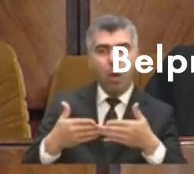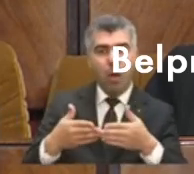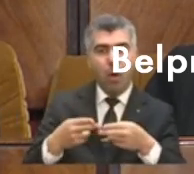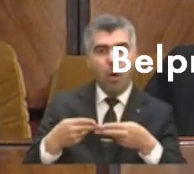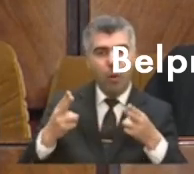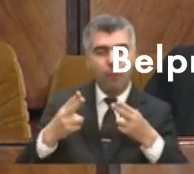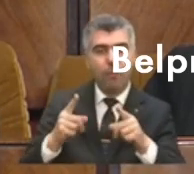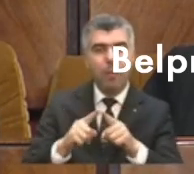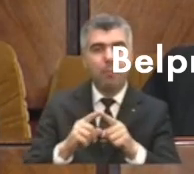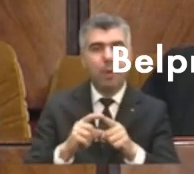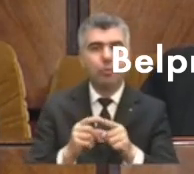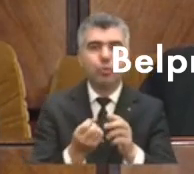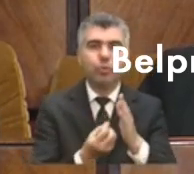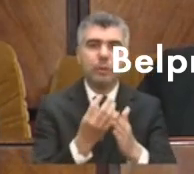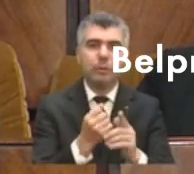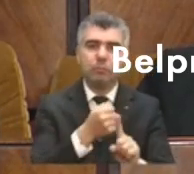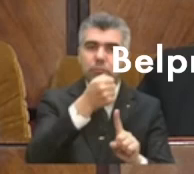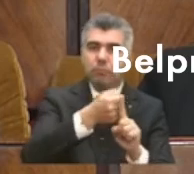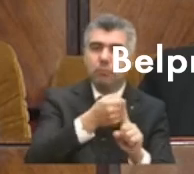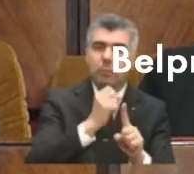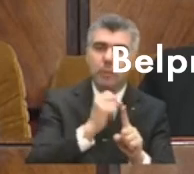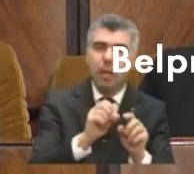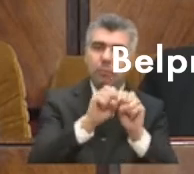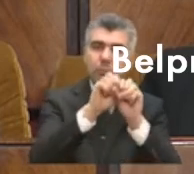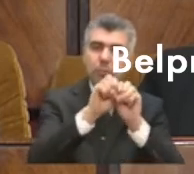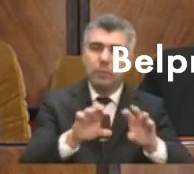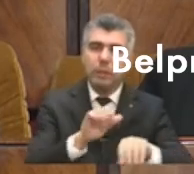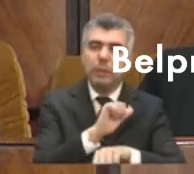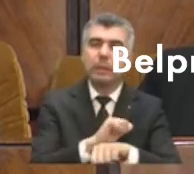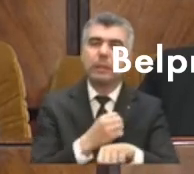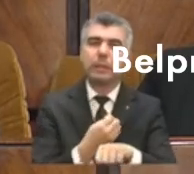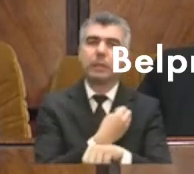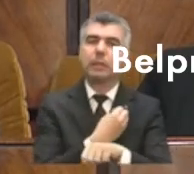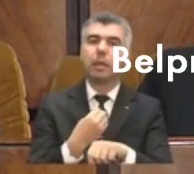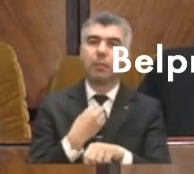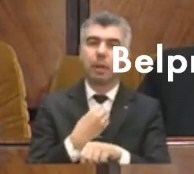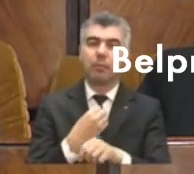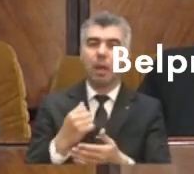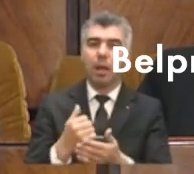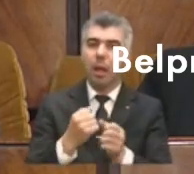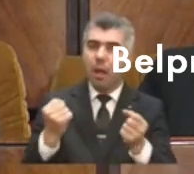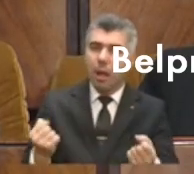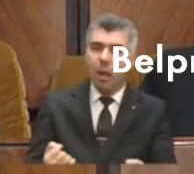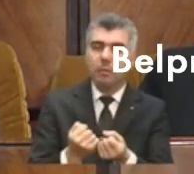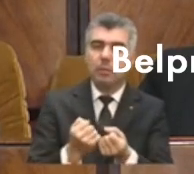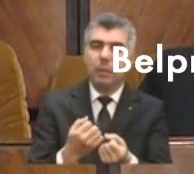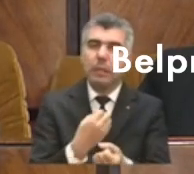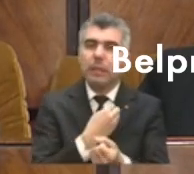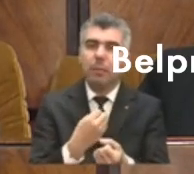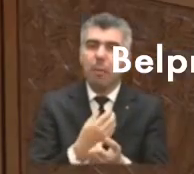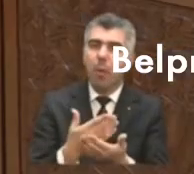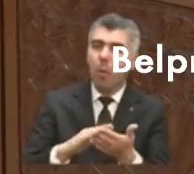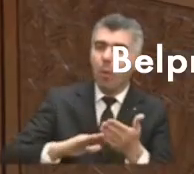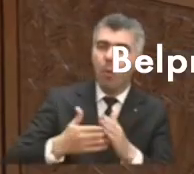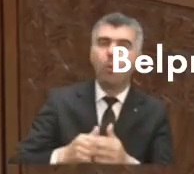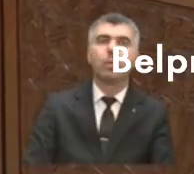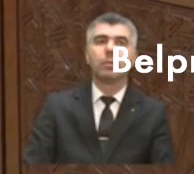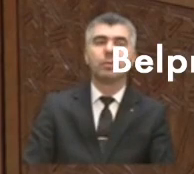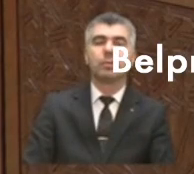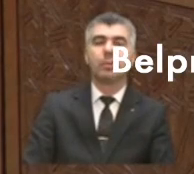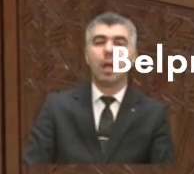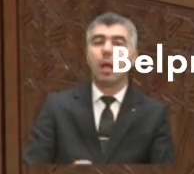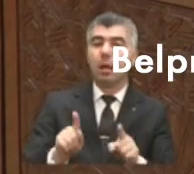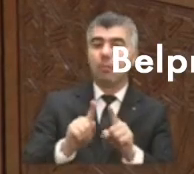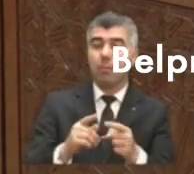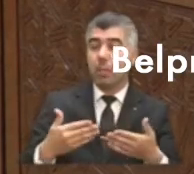تم إنجازه بالنسبة لتعميم الحماية الصحية والنهوض بالمنظومة الصحية بشكل عام. تنظن هذا